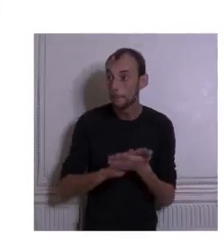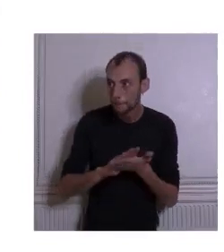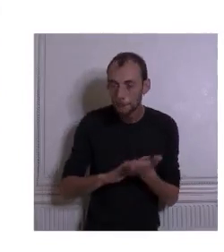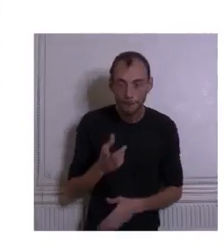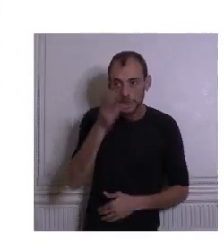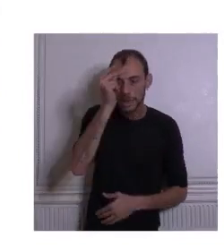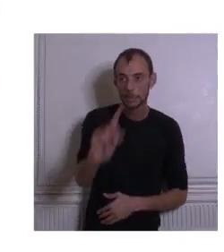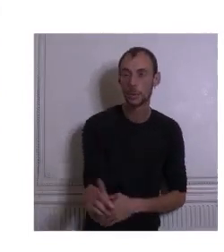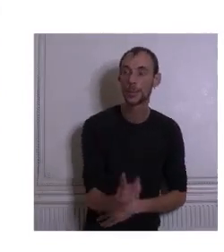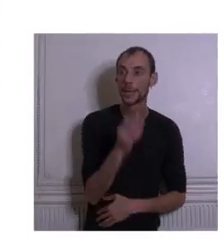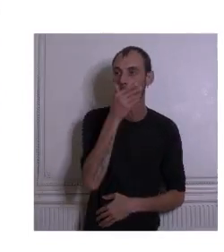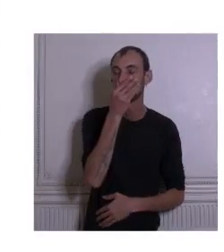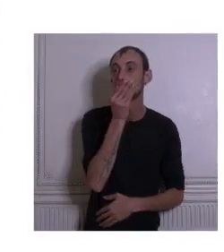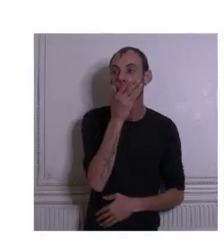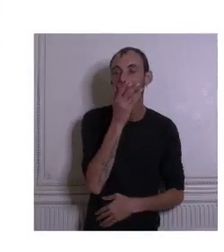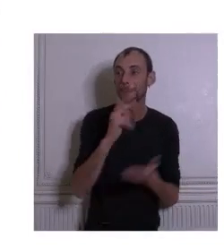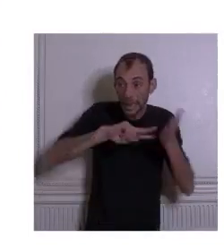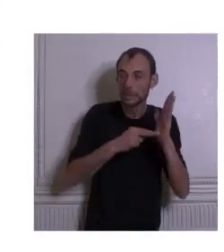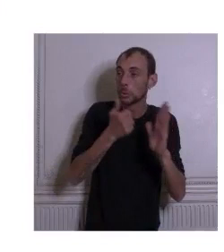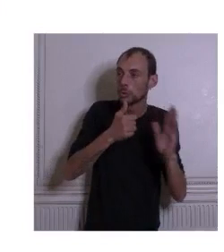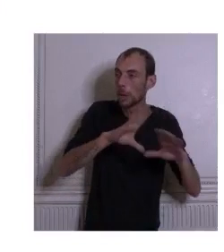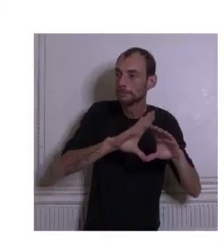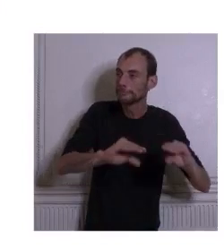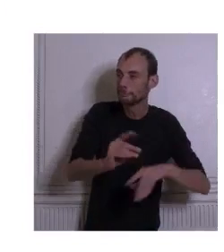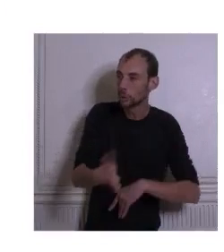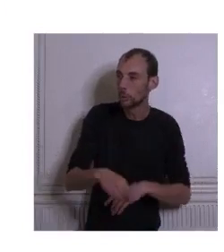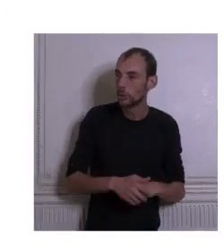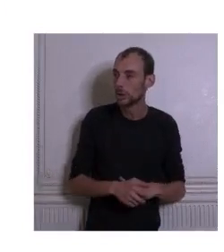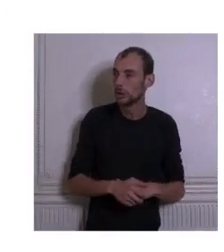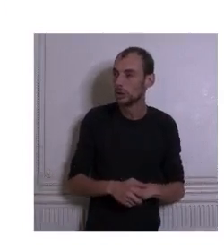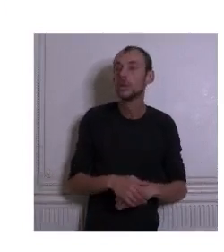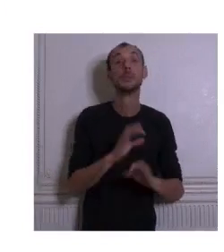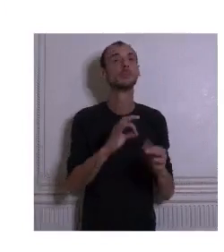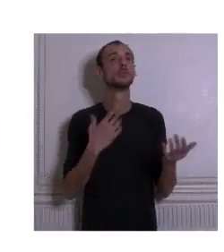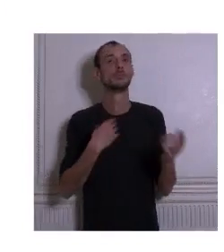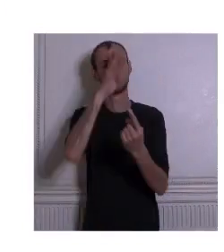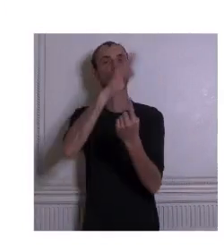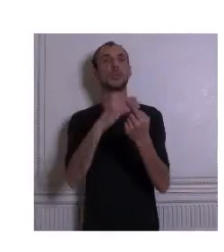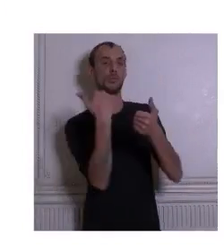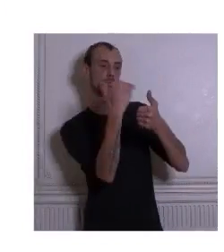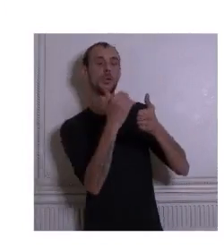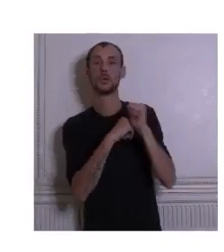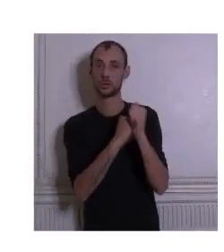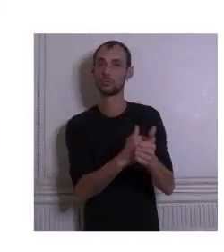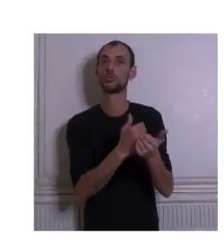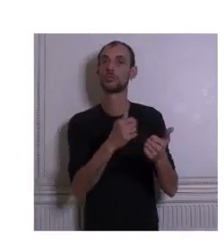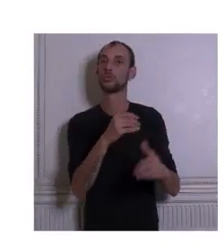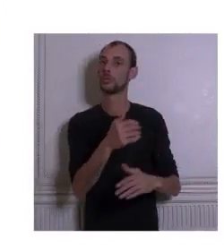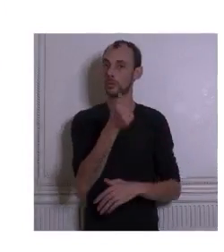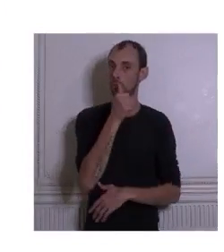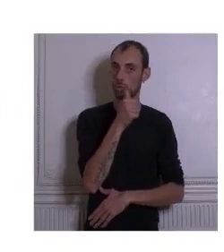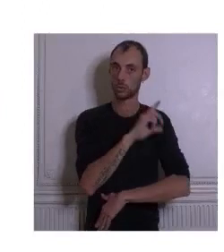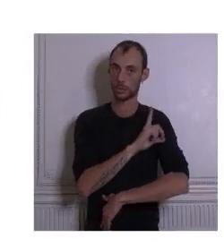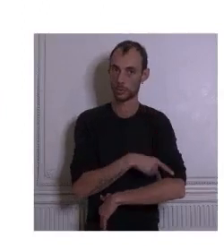J'ai une question sur... Une assistante ou un assistant, c'est bien précisé sur la numéro 21, mais